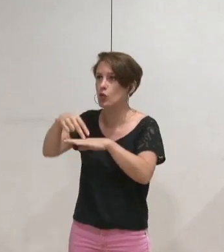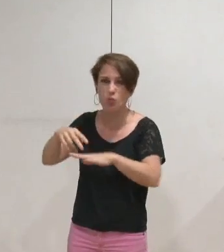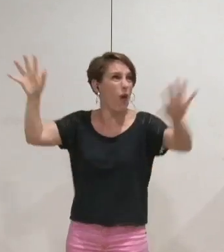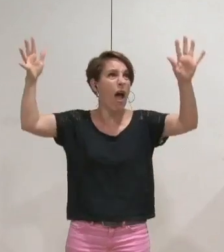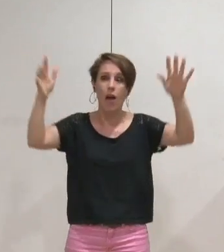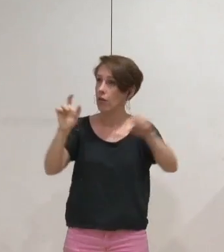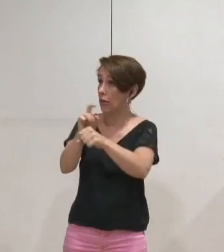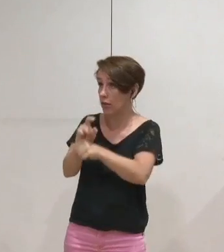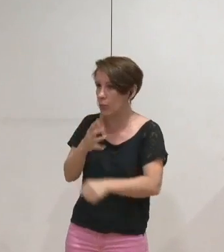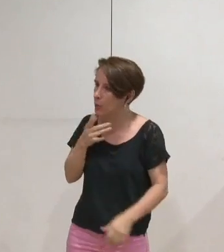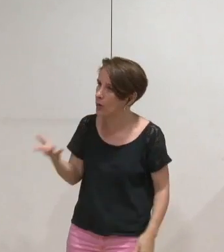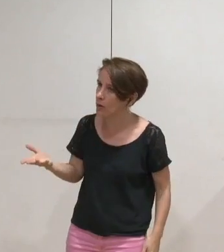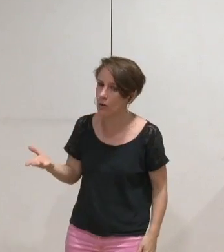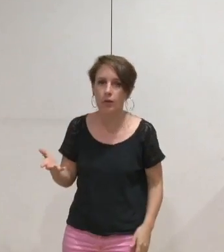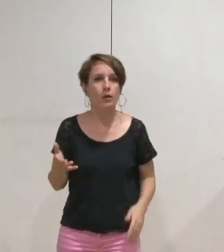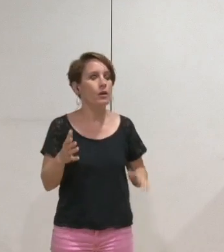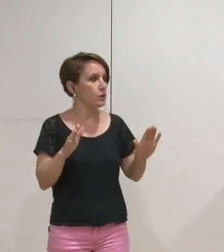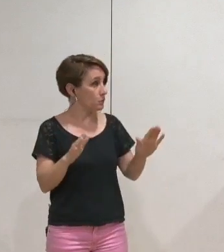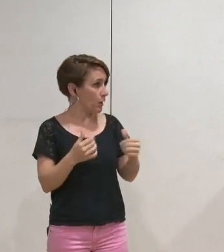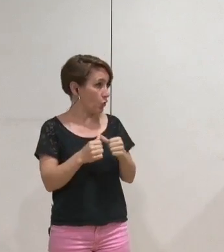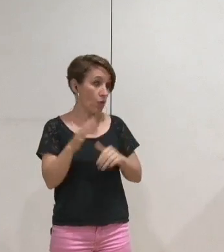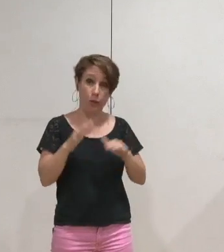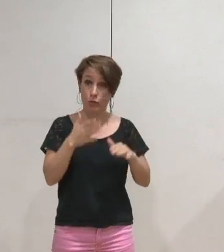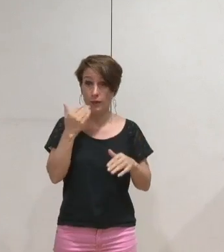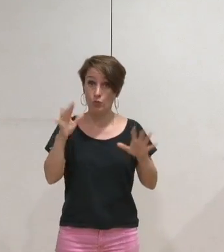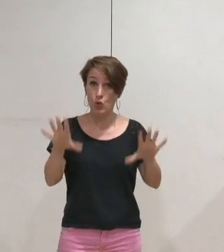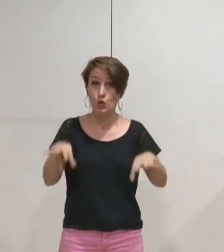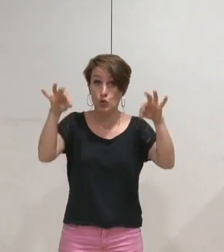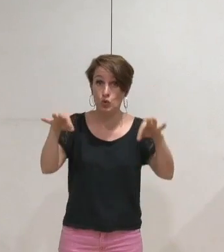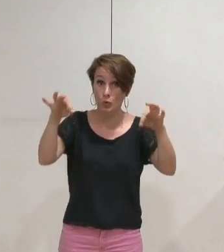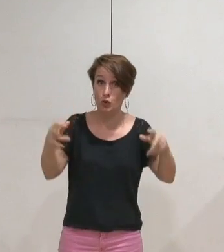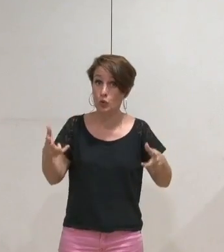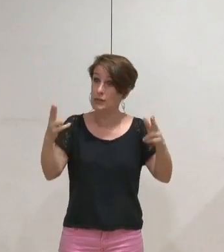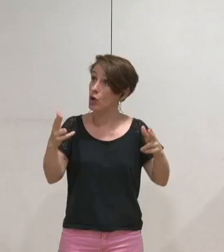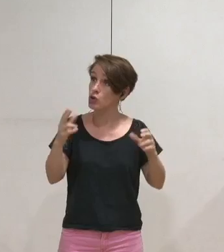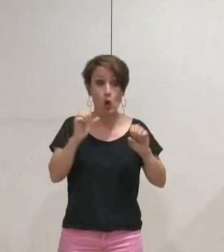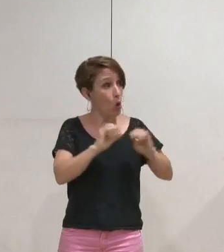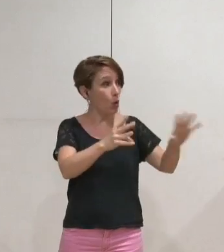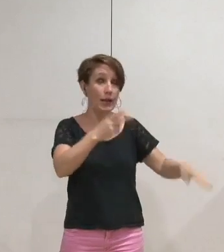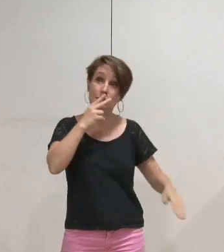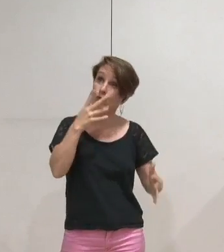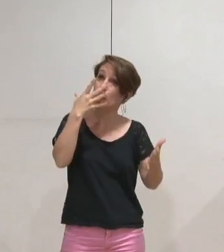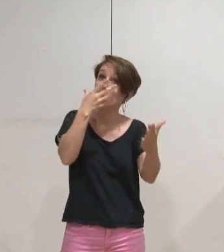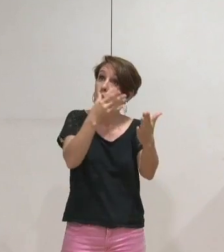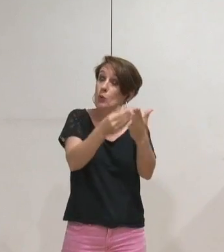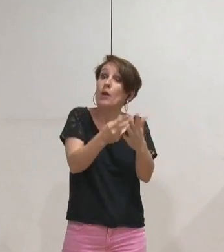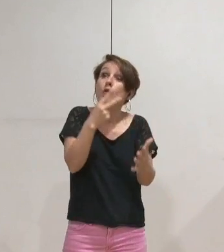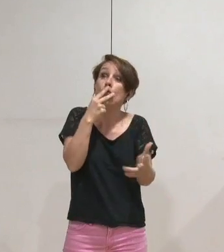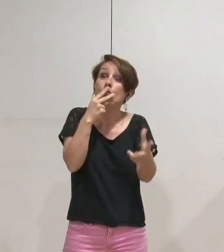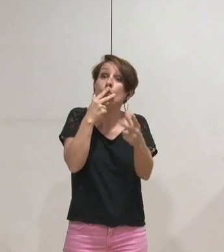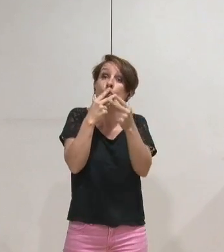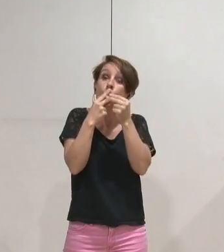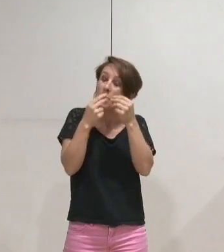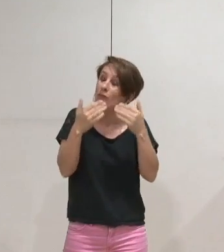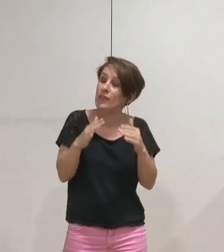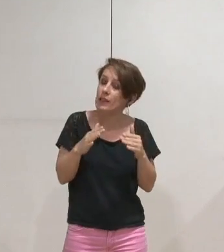on va demander si vous voulez on va demander une suspension de séance le temps il fin Lear nous avons leum et largement leum